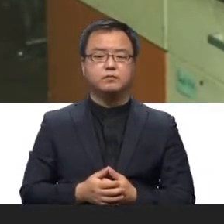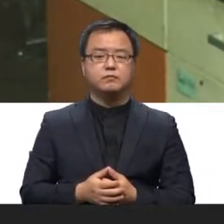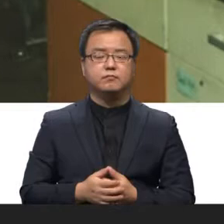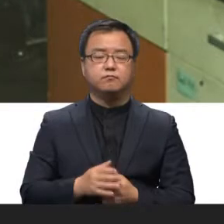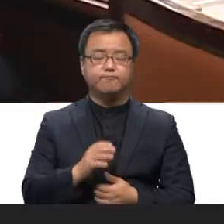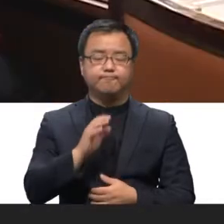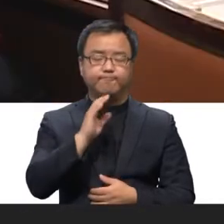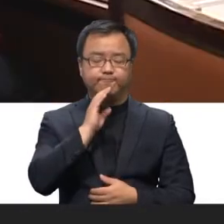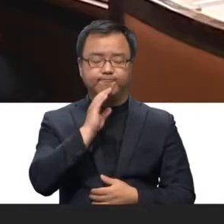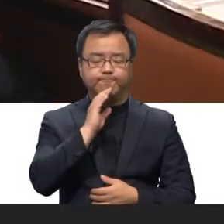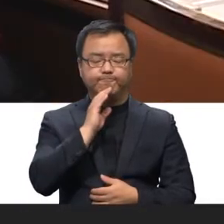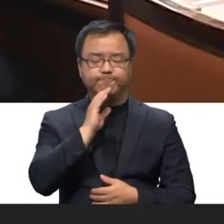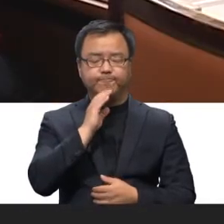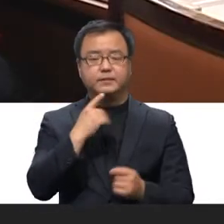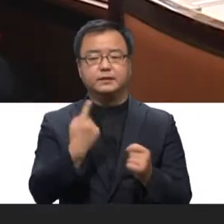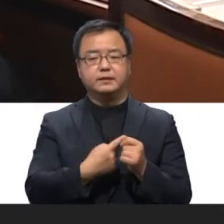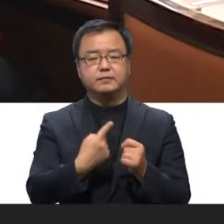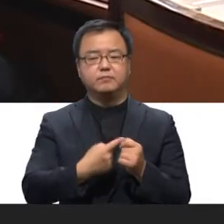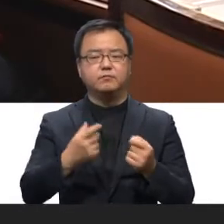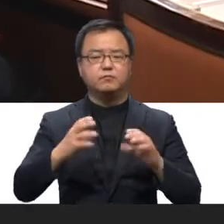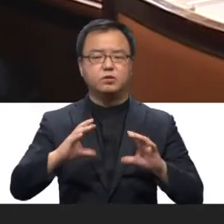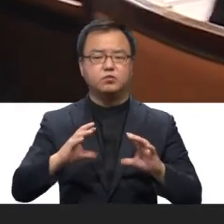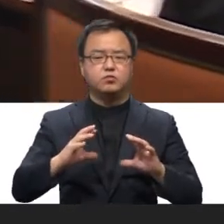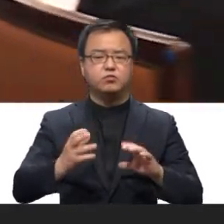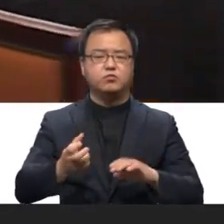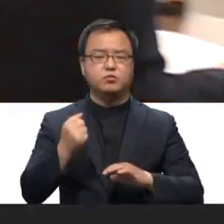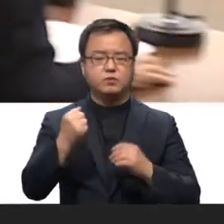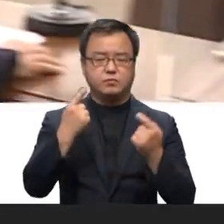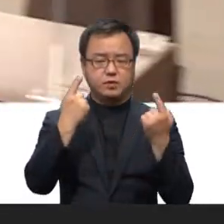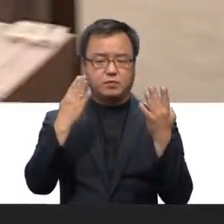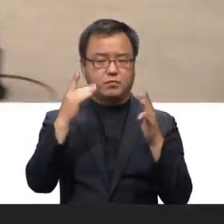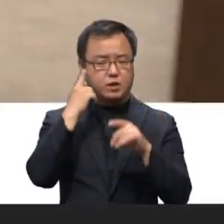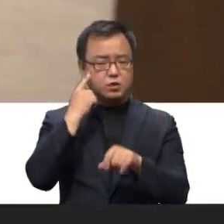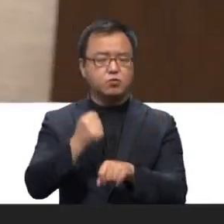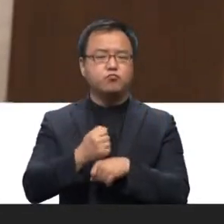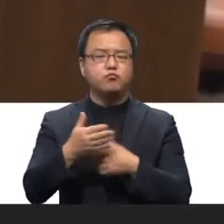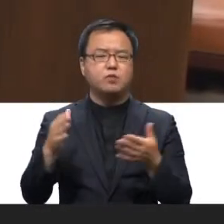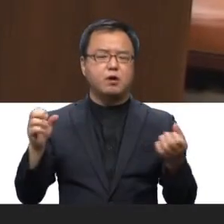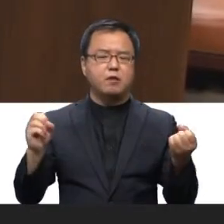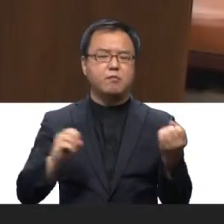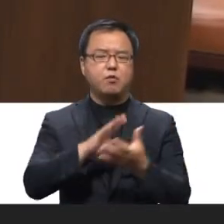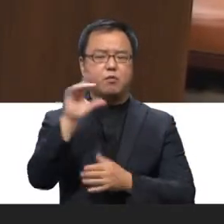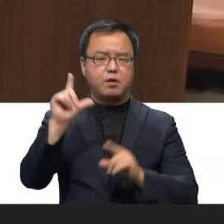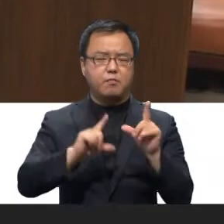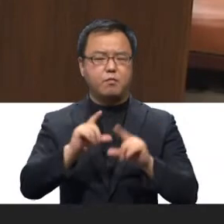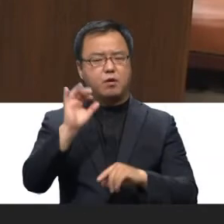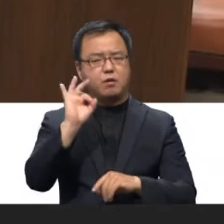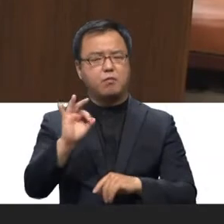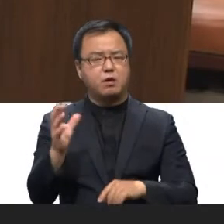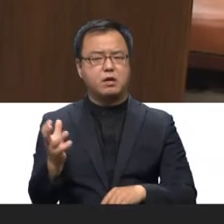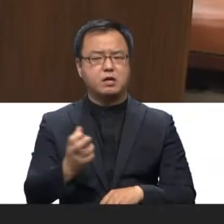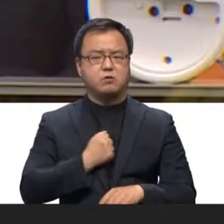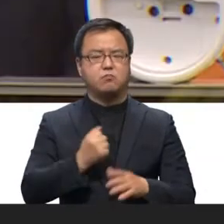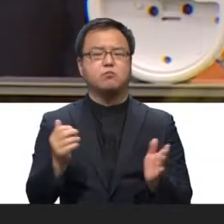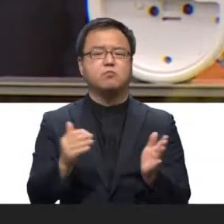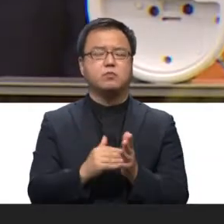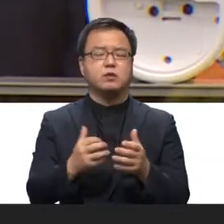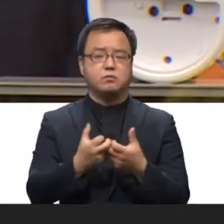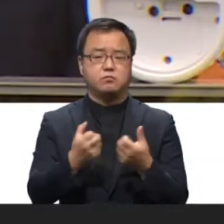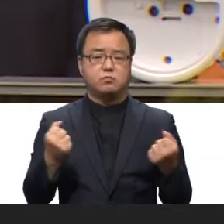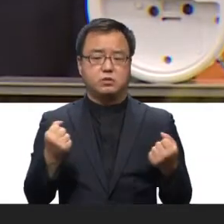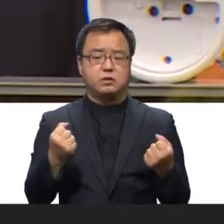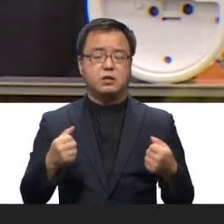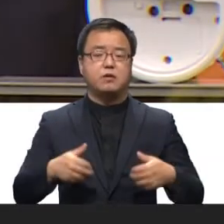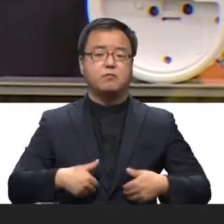첫째, 국립대학 연구실에서 일어난 폭발사고 현장을 보고 정말 경악했습니다. 분리되어 있어야 하는